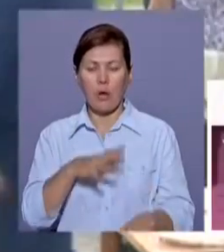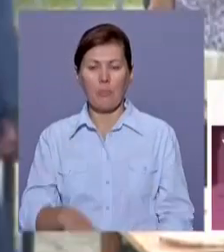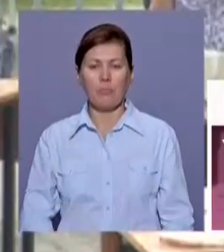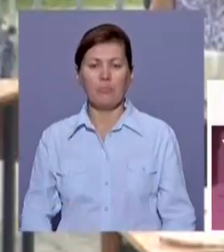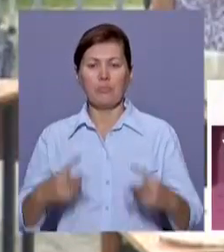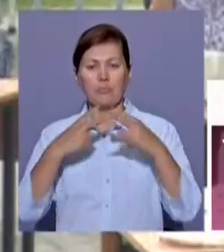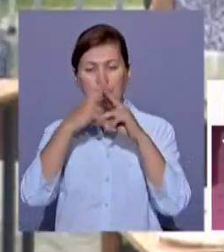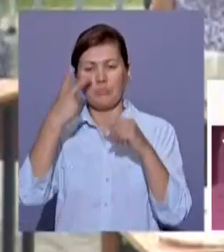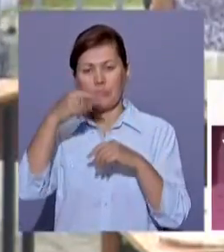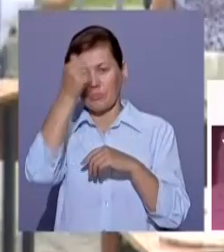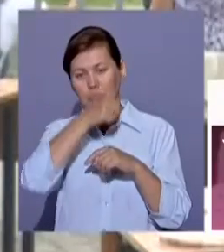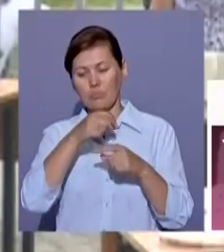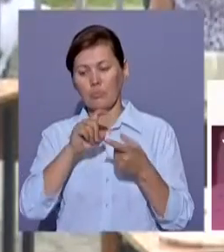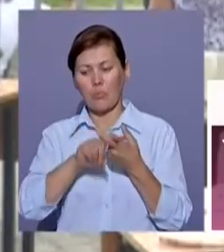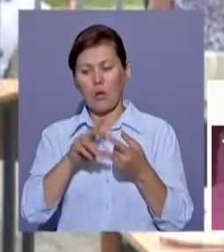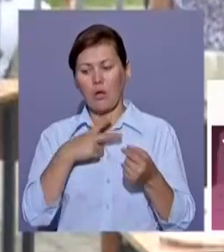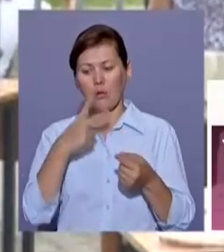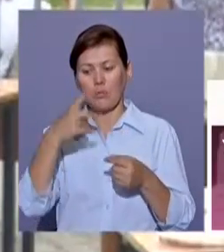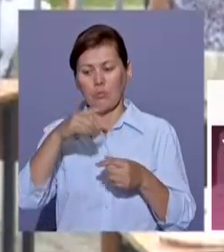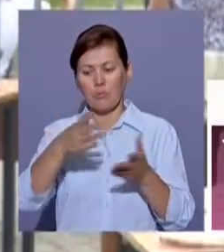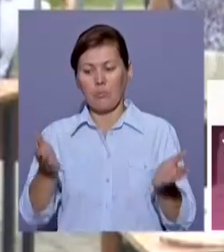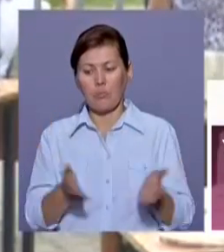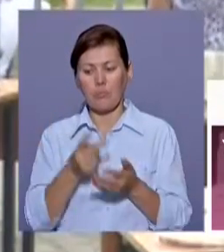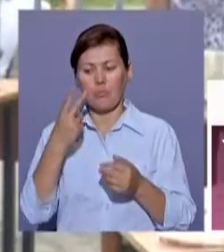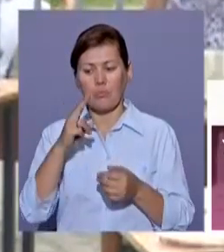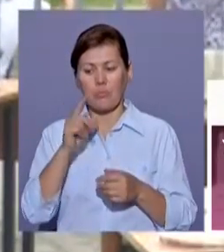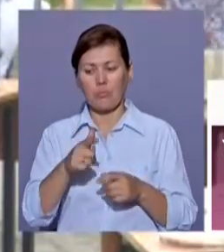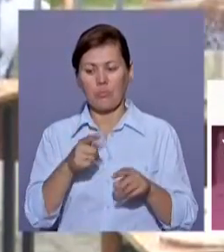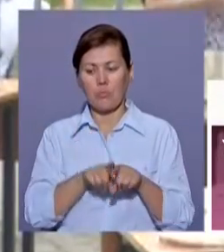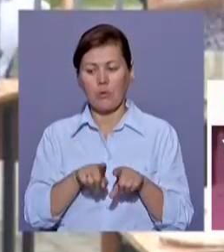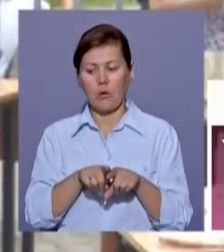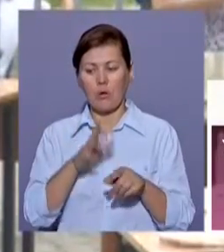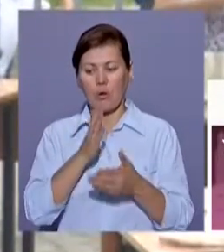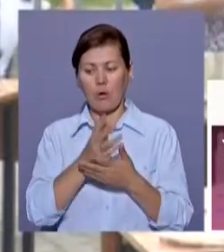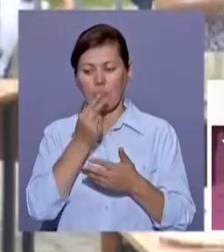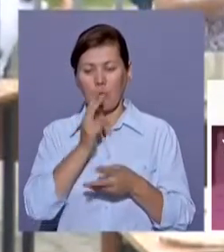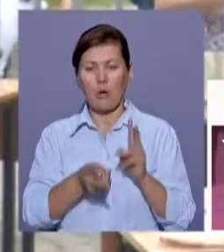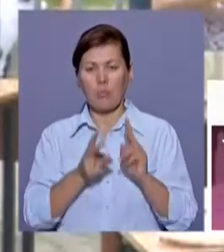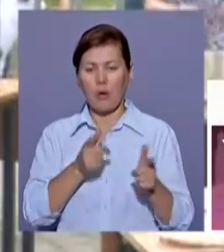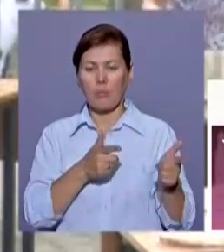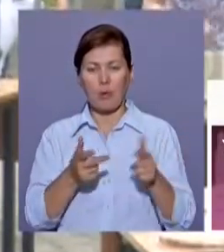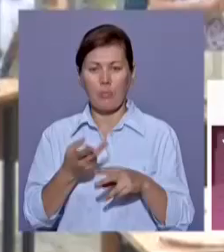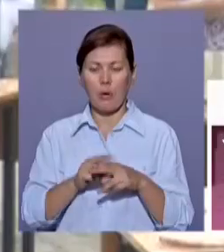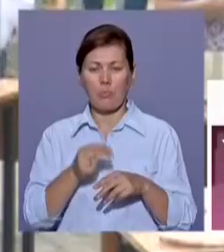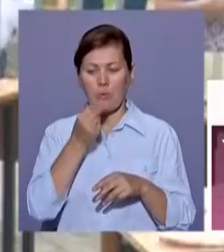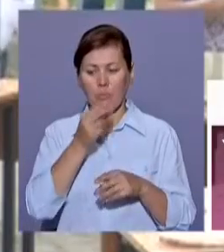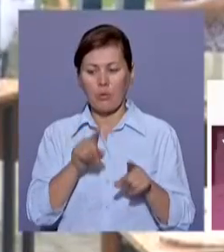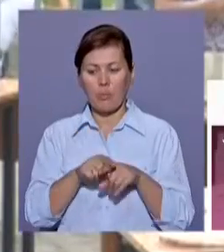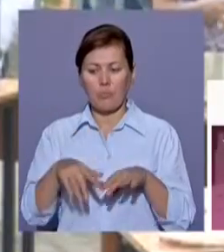Астананың 20 жылдығына орай 20 қазанда 20 килодан мына көріп тұрғаныңыздай ас басып отырмыз. Піскен асты